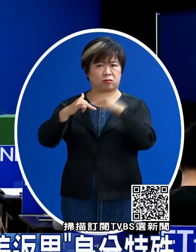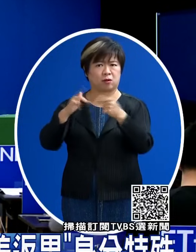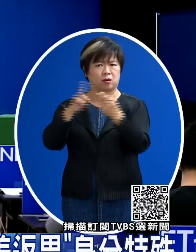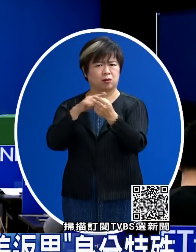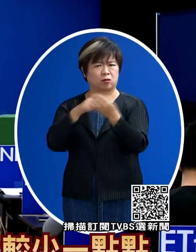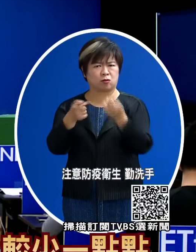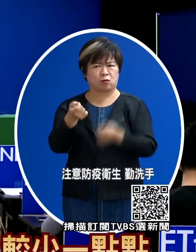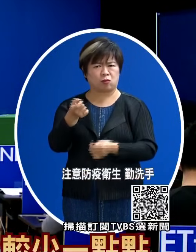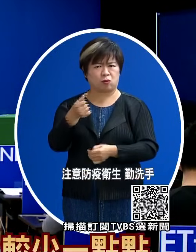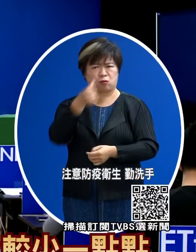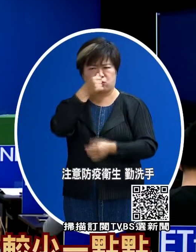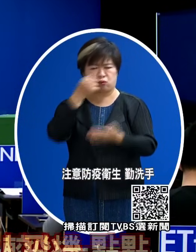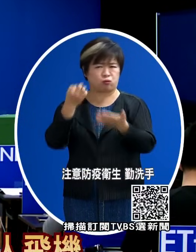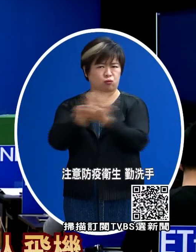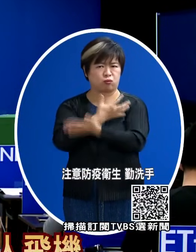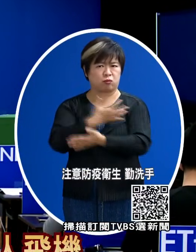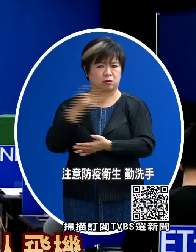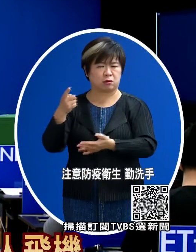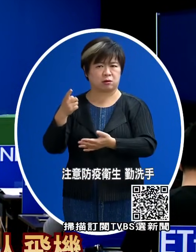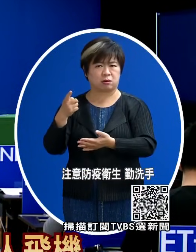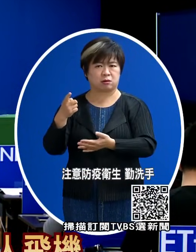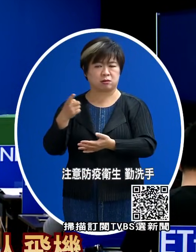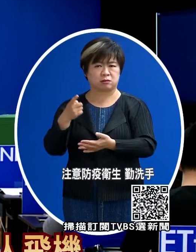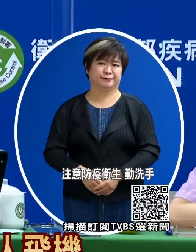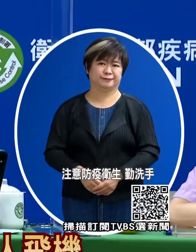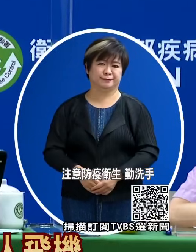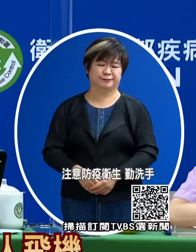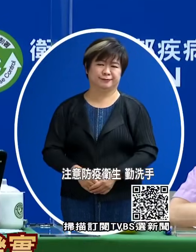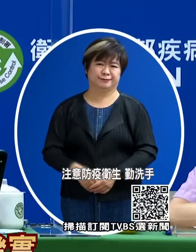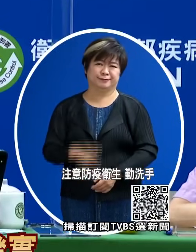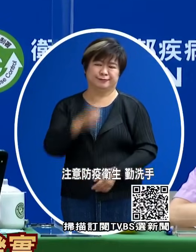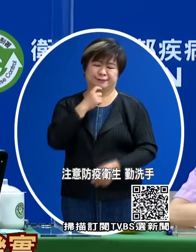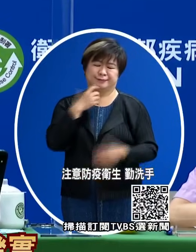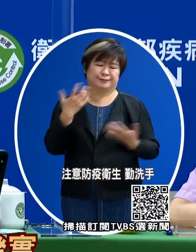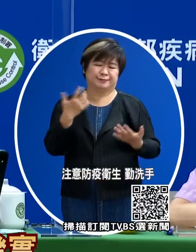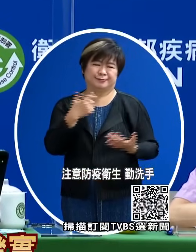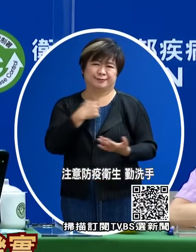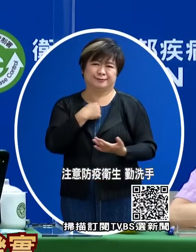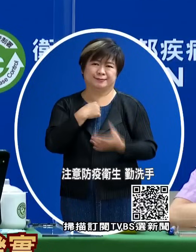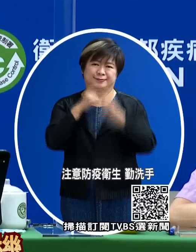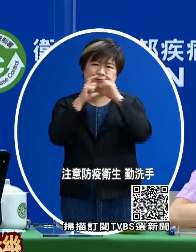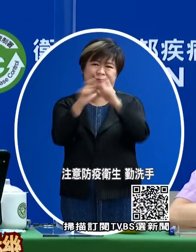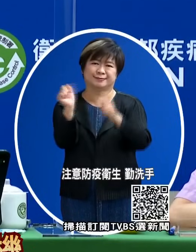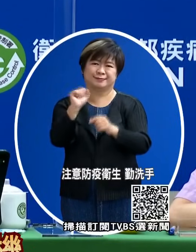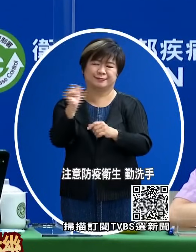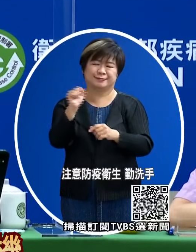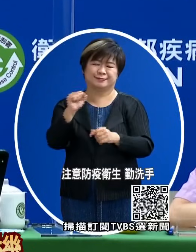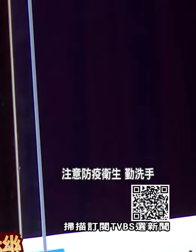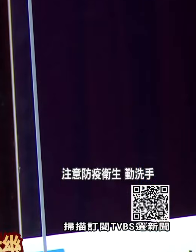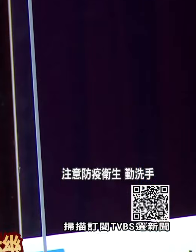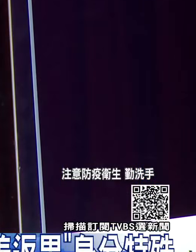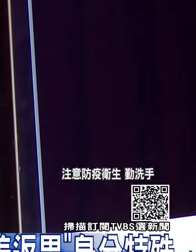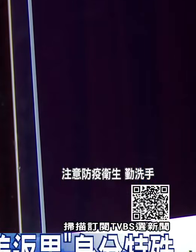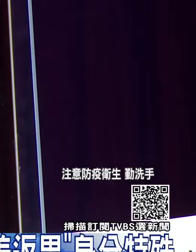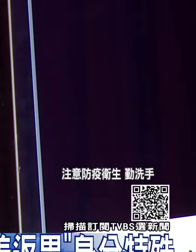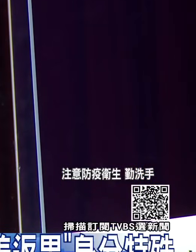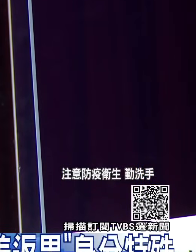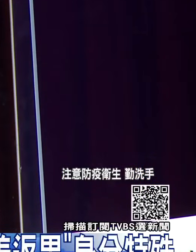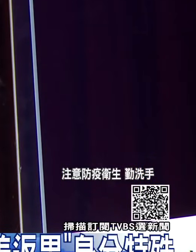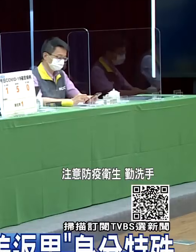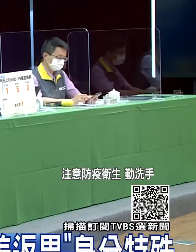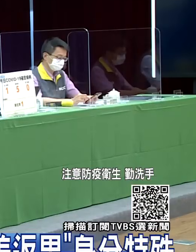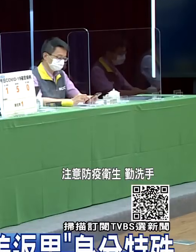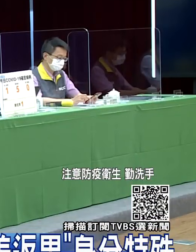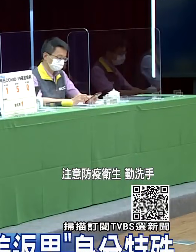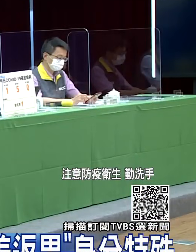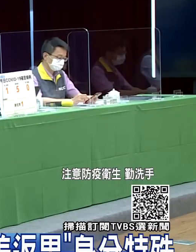数有比较少一点点，所以他是不是搭乘的是私人飞机啊？ 这个我们就不证实他是搭什么样的飞机。 口风很紧，追问